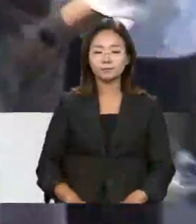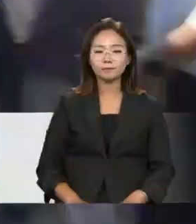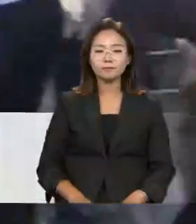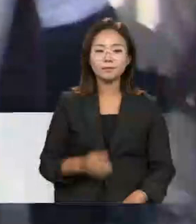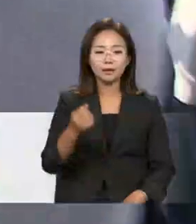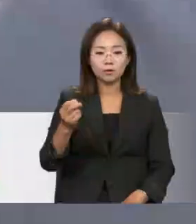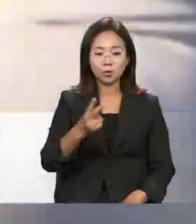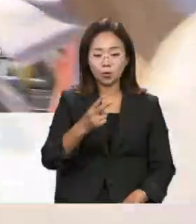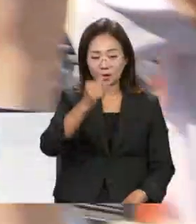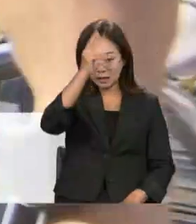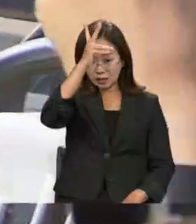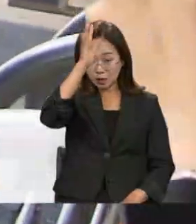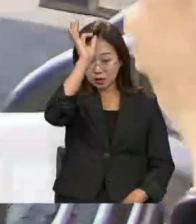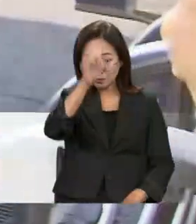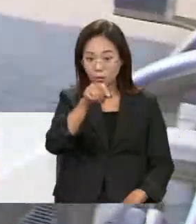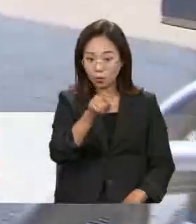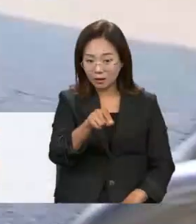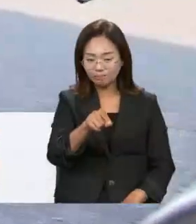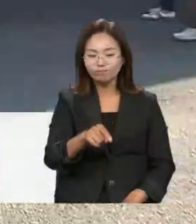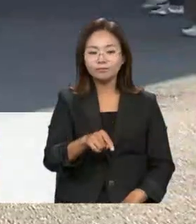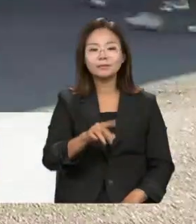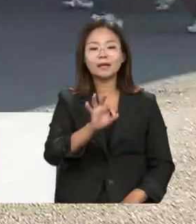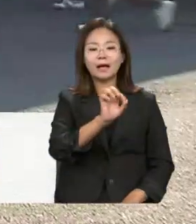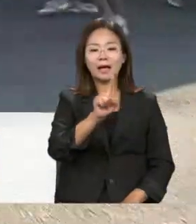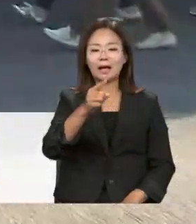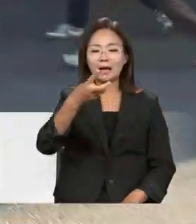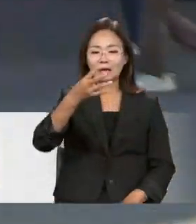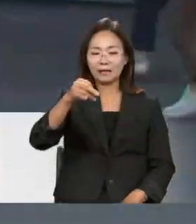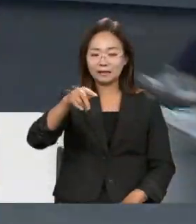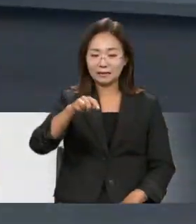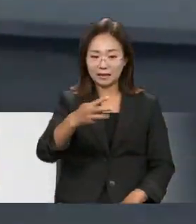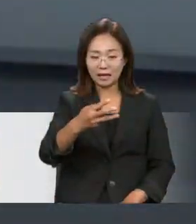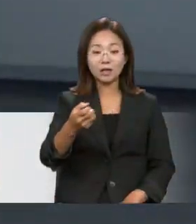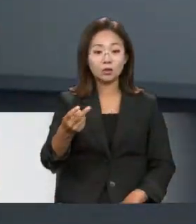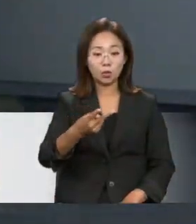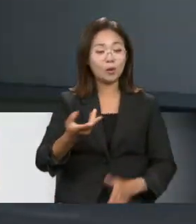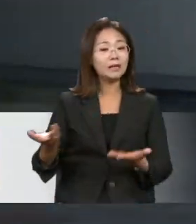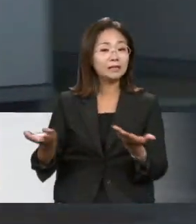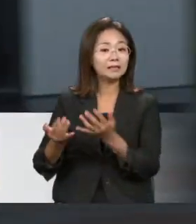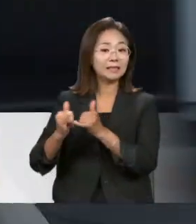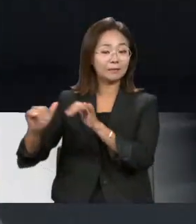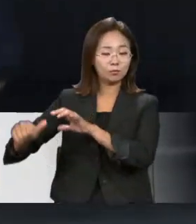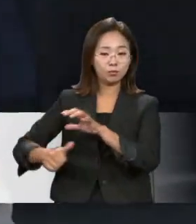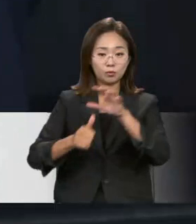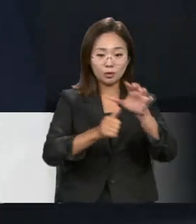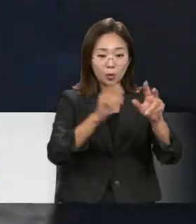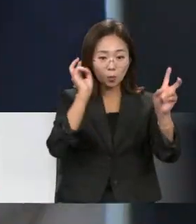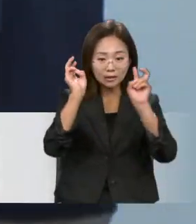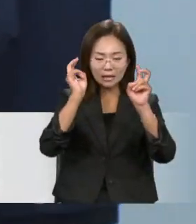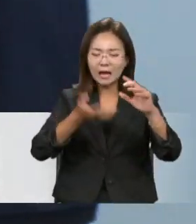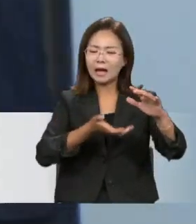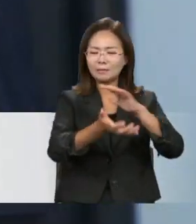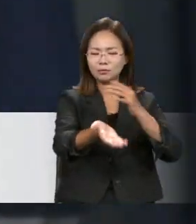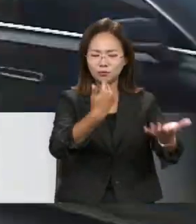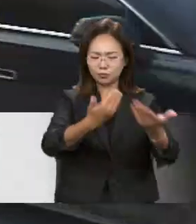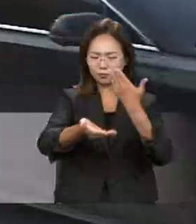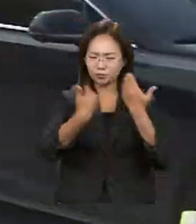더불어 경찰과 고용노동부는 제조업체인 아리셀과 인력을 공급한 메일셀 등 3개 업체를